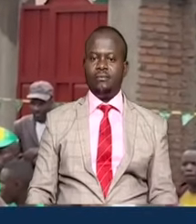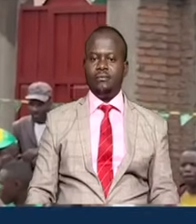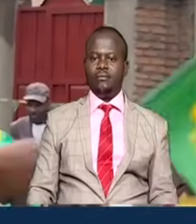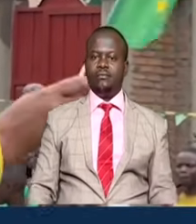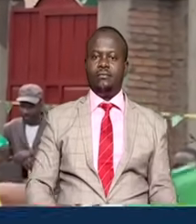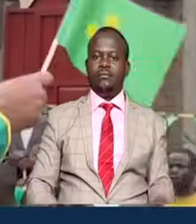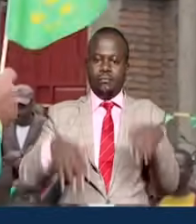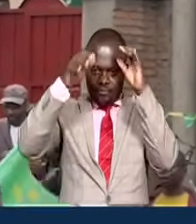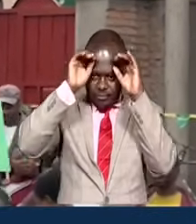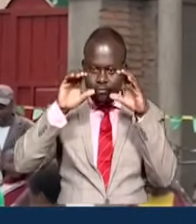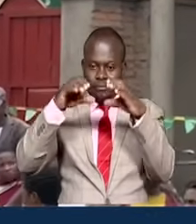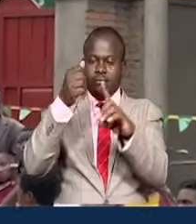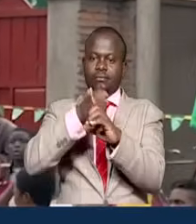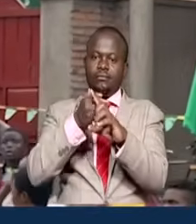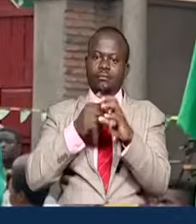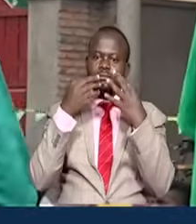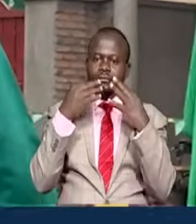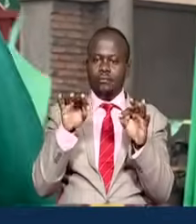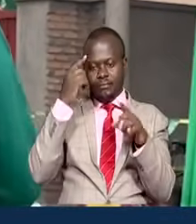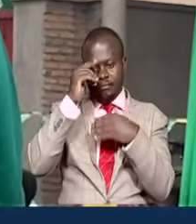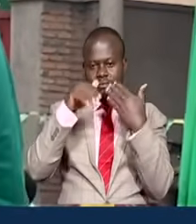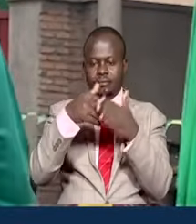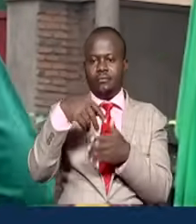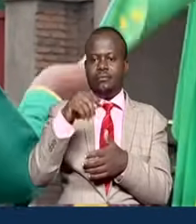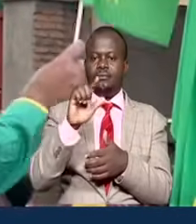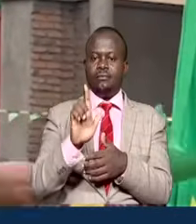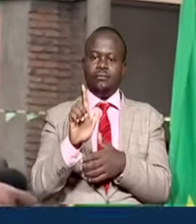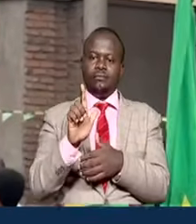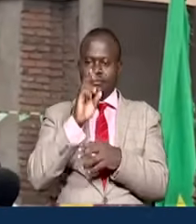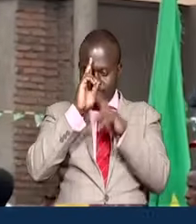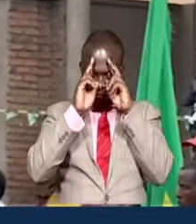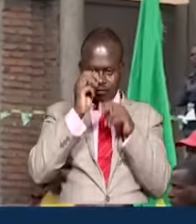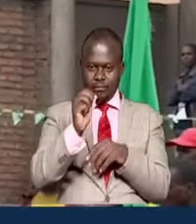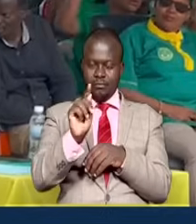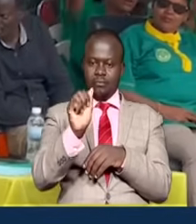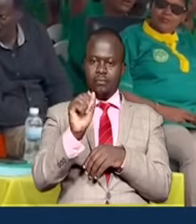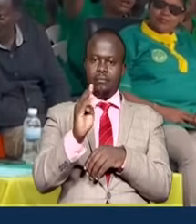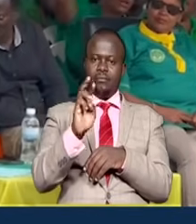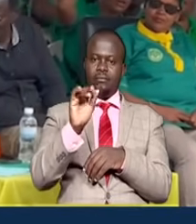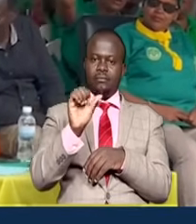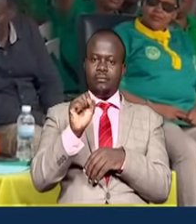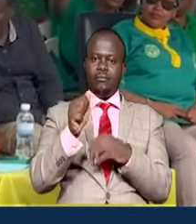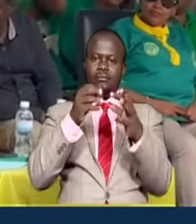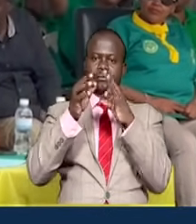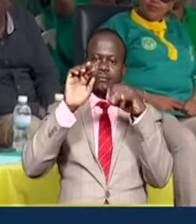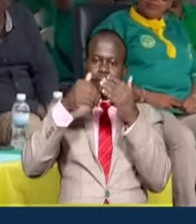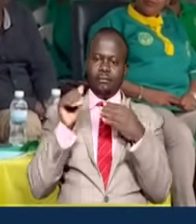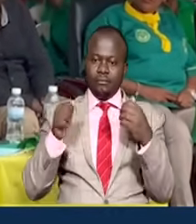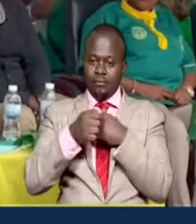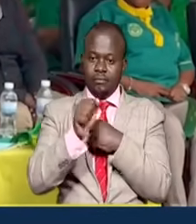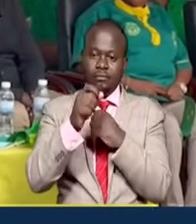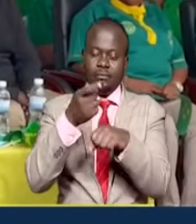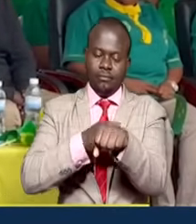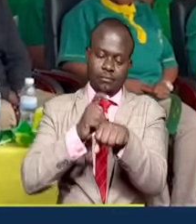Perezida w'ishyaka riharanira ukwishyira ukizana kwa buri muntu PL Honorable Mukabalisa Donatira yashimangiye ko ubukerarugendo muri